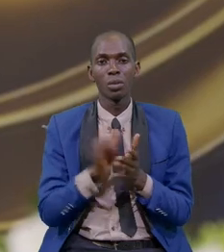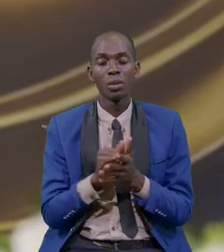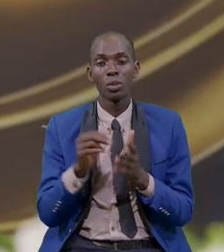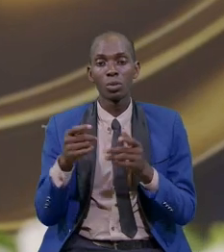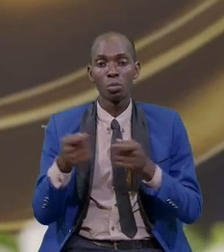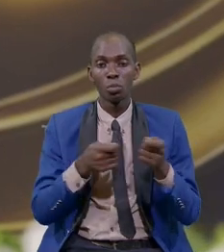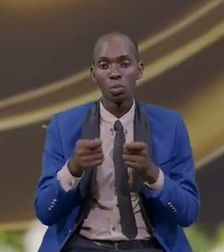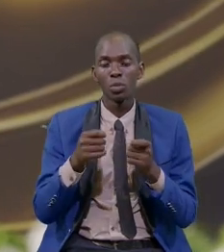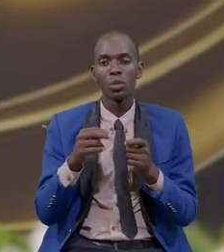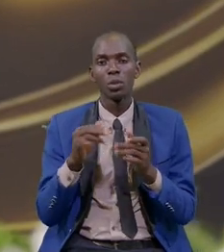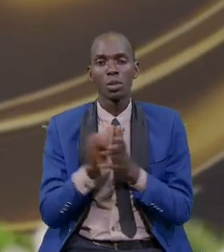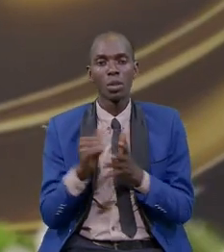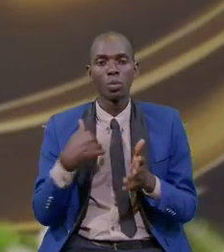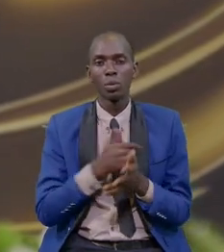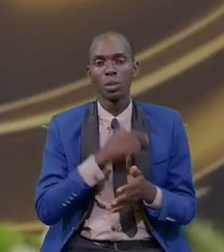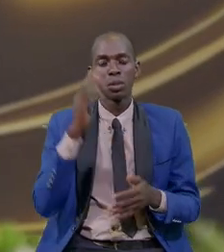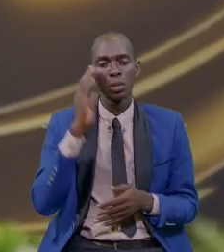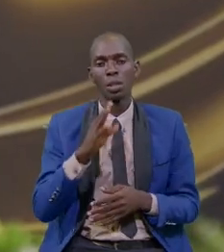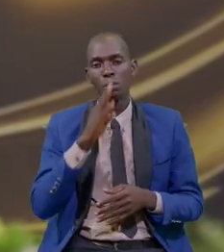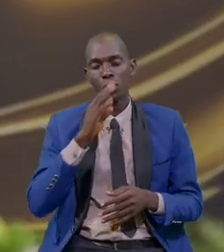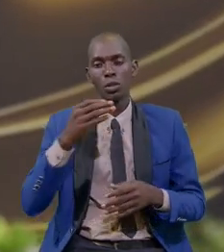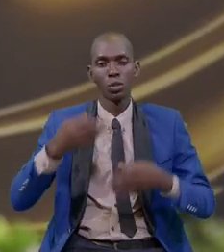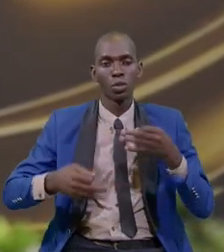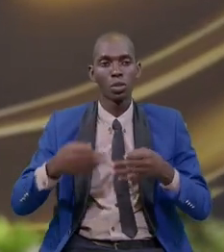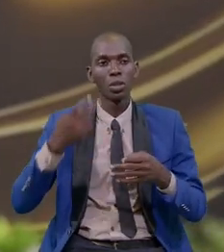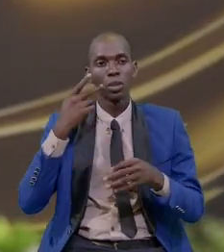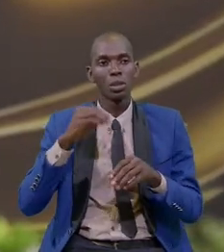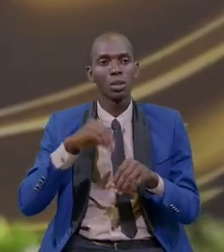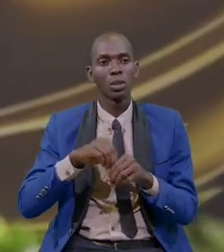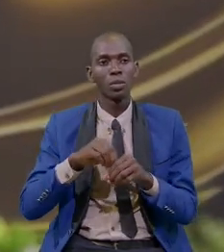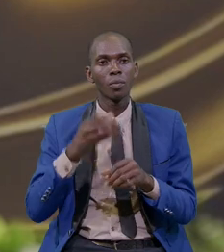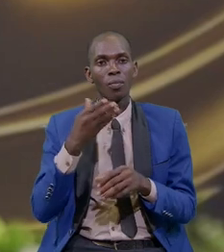répondra. Il leur répondra. Je vous le dis en vérité.